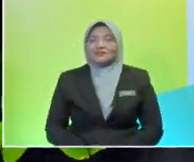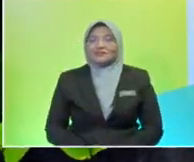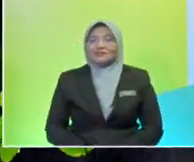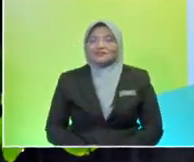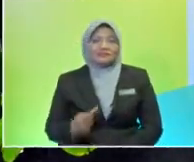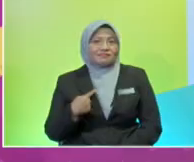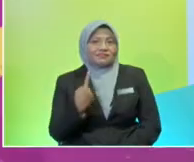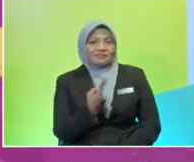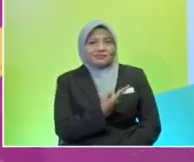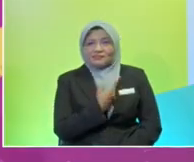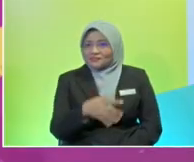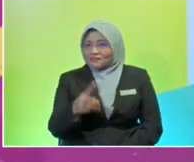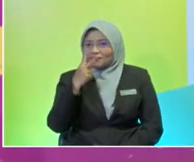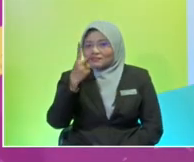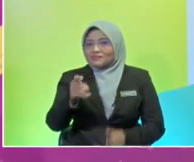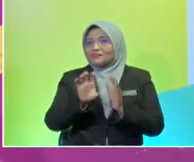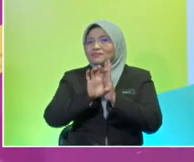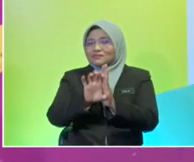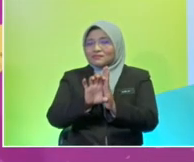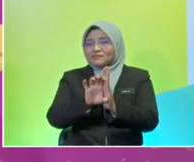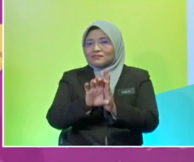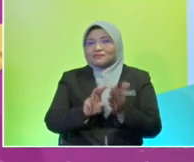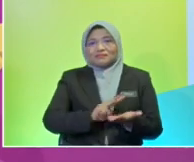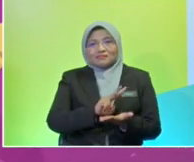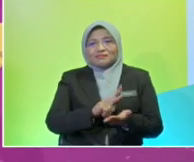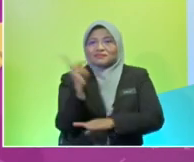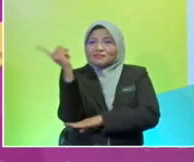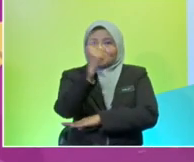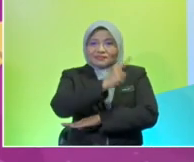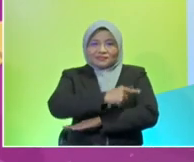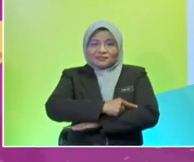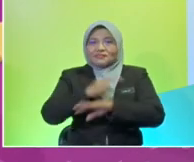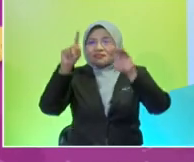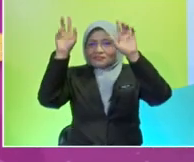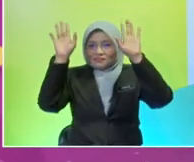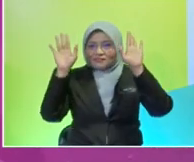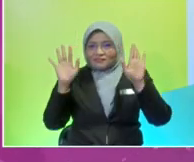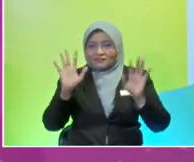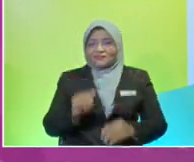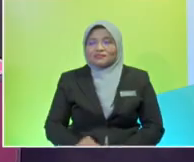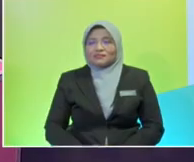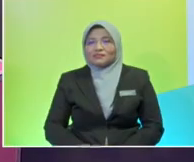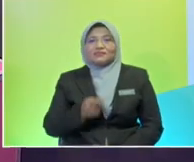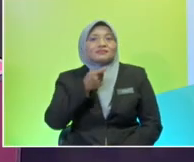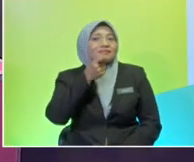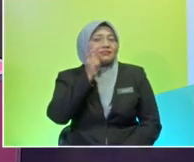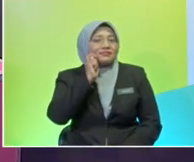contoh-contoh video hari hujan termasuk tadi adalah cuaca cuaca